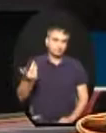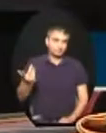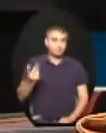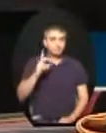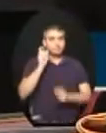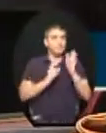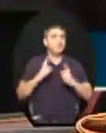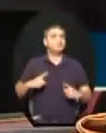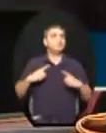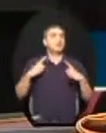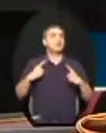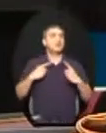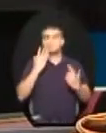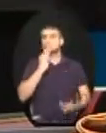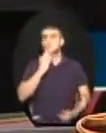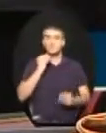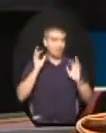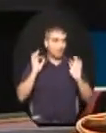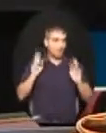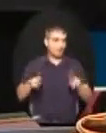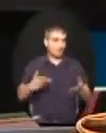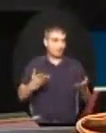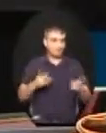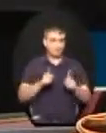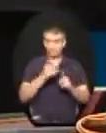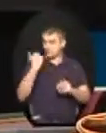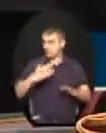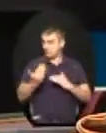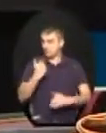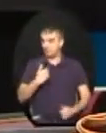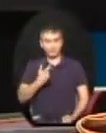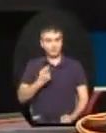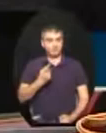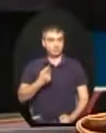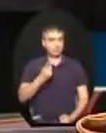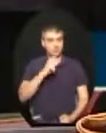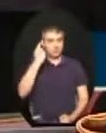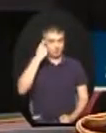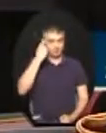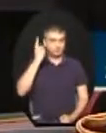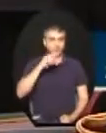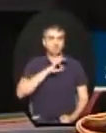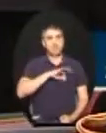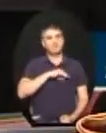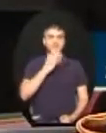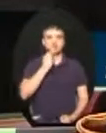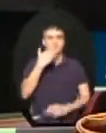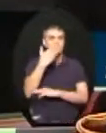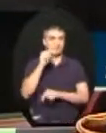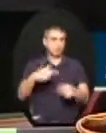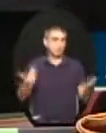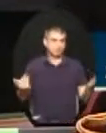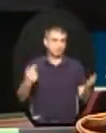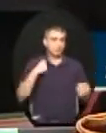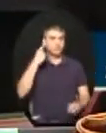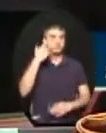שאנשים שחיים חיים יהודיים אמיתיים, אני חושבת שמי שהיה פה לפניי, לא חושבים שיש אופי יהודי למדינה הזאת.